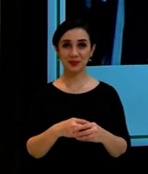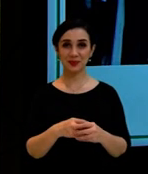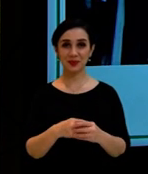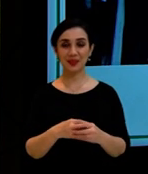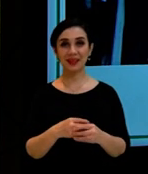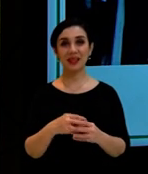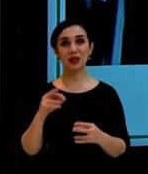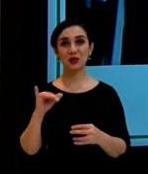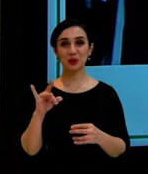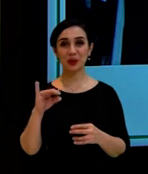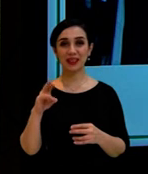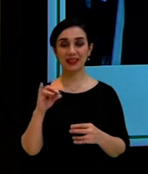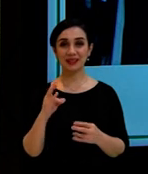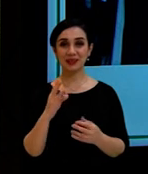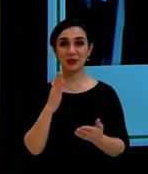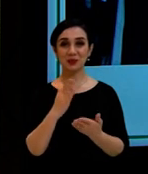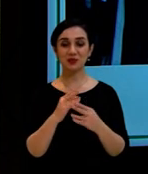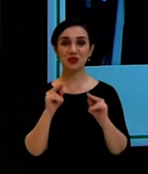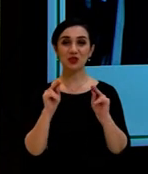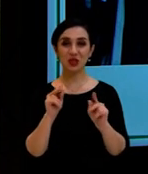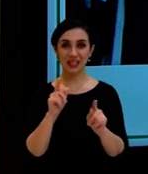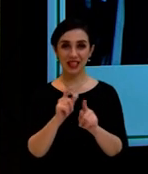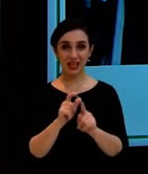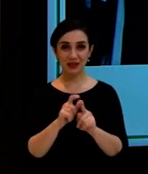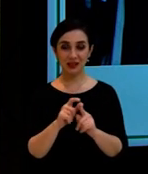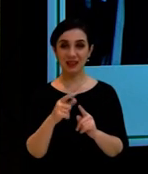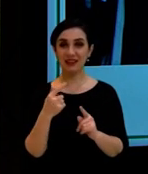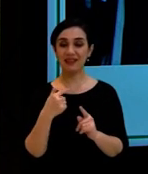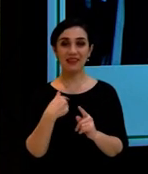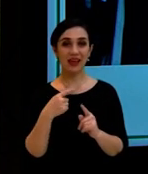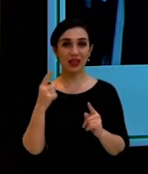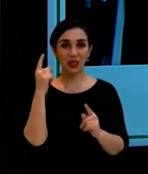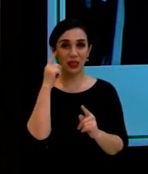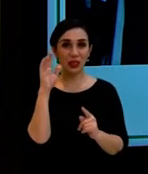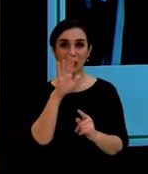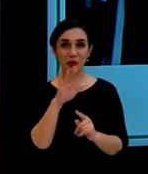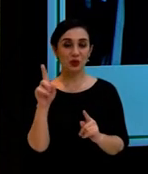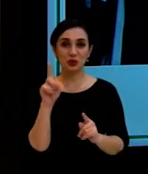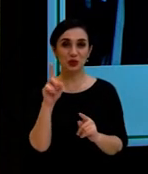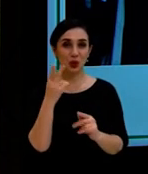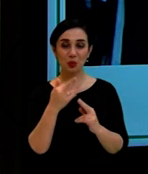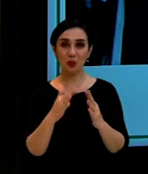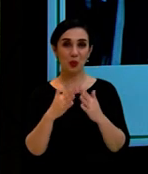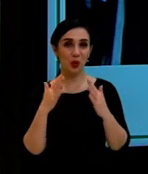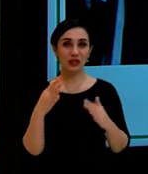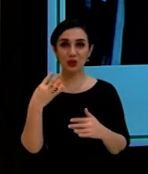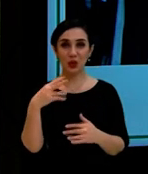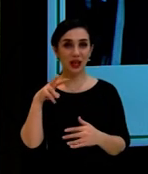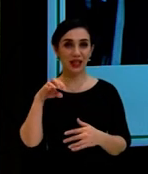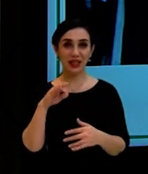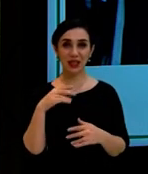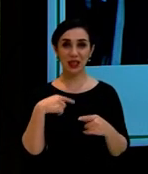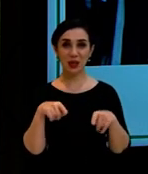господин журден честное слово я и не подозревал что вот уже более сорока лет